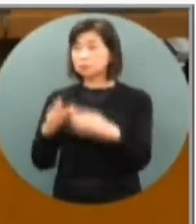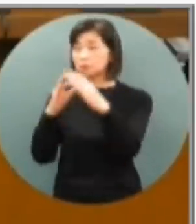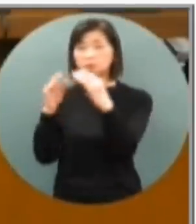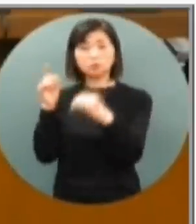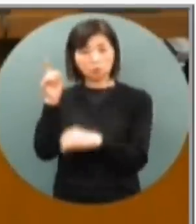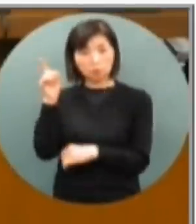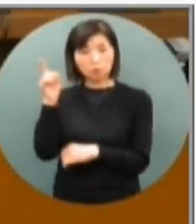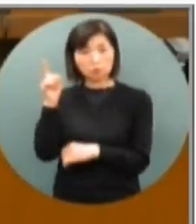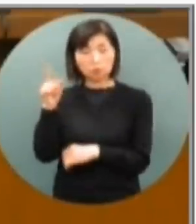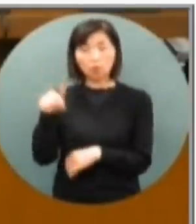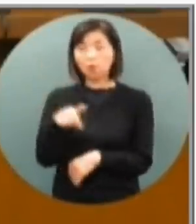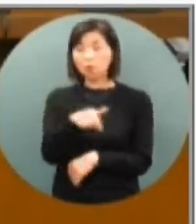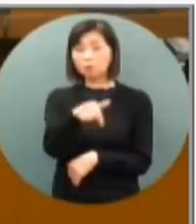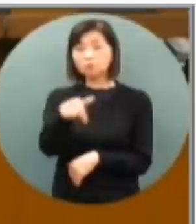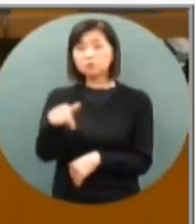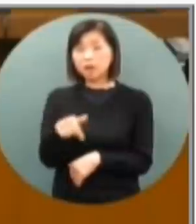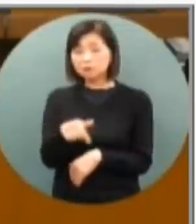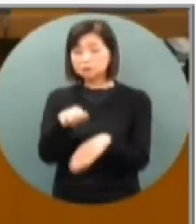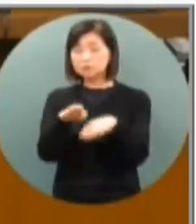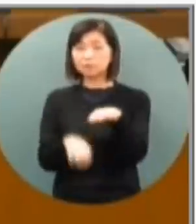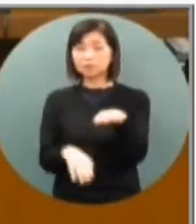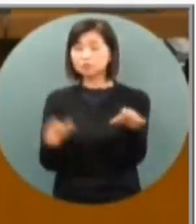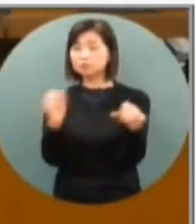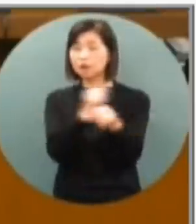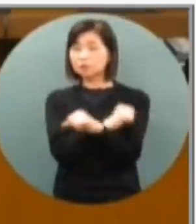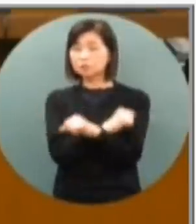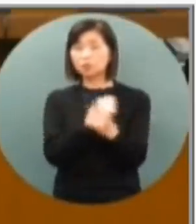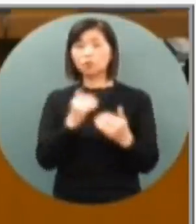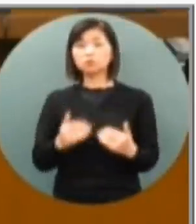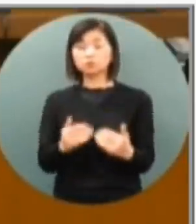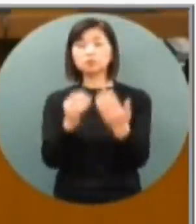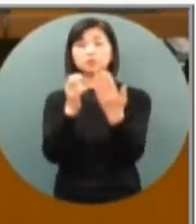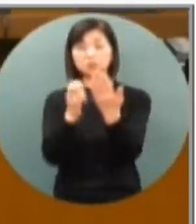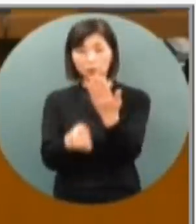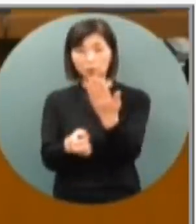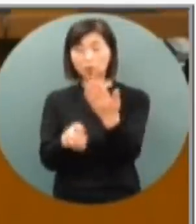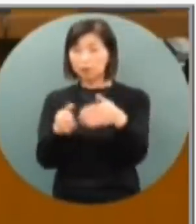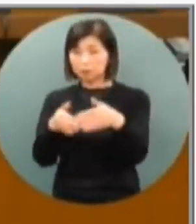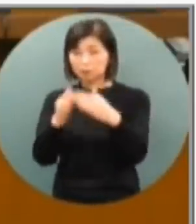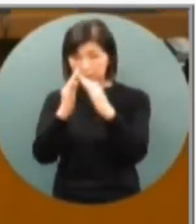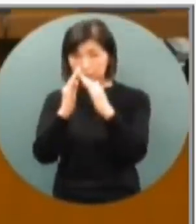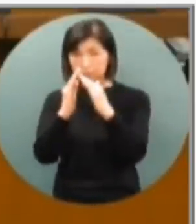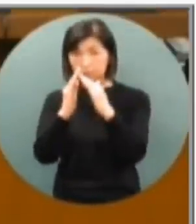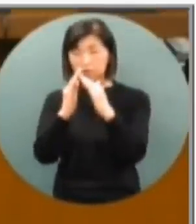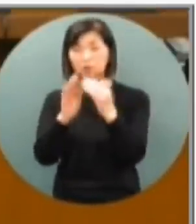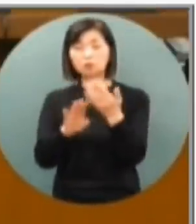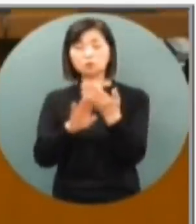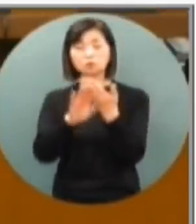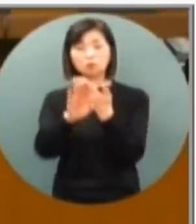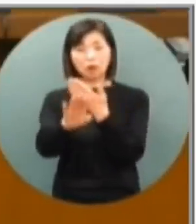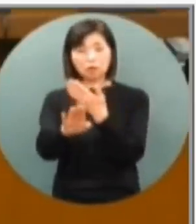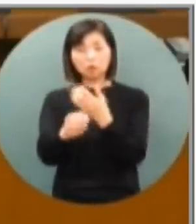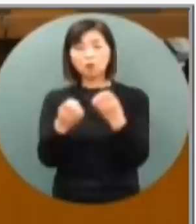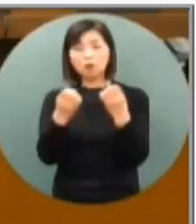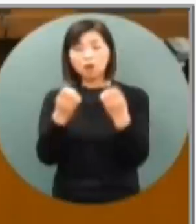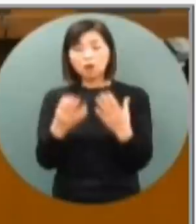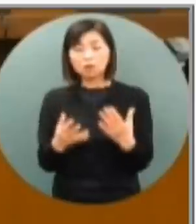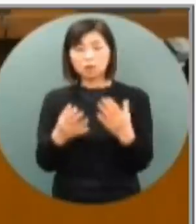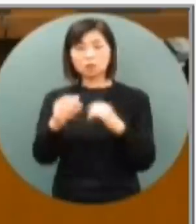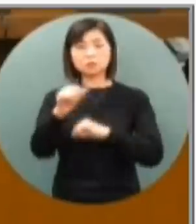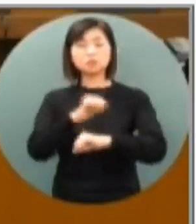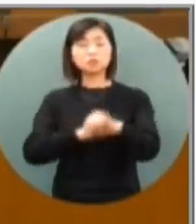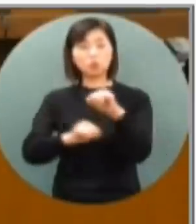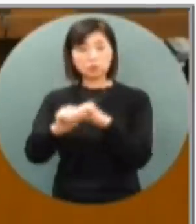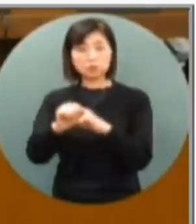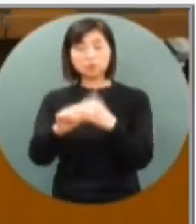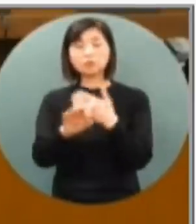放ブラック差別解消推進法がですね、でき、その後また新しい動きも例えば